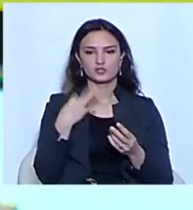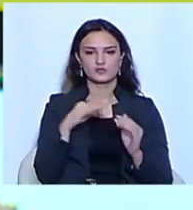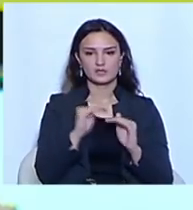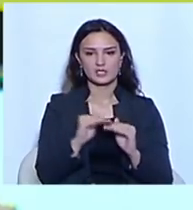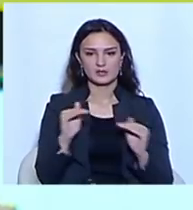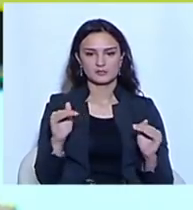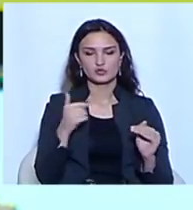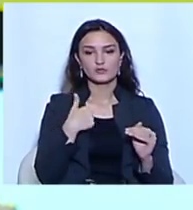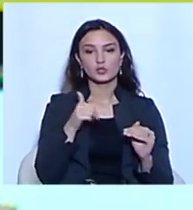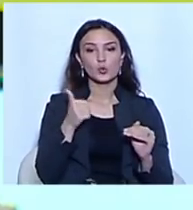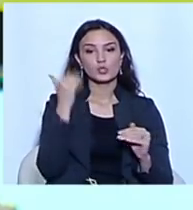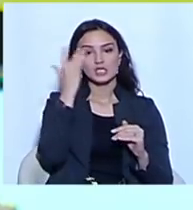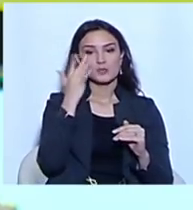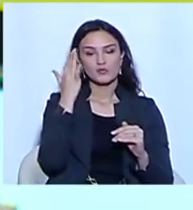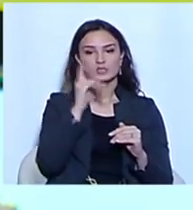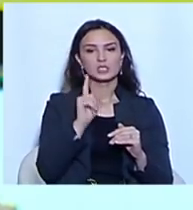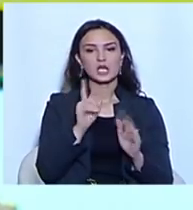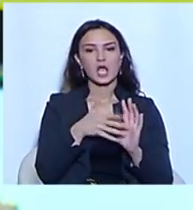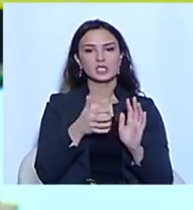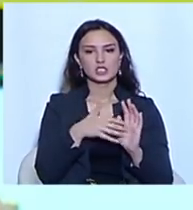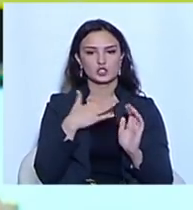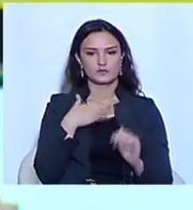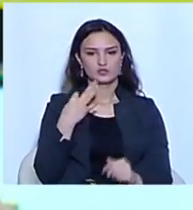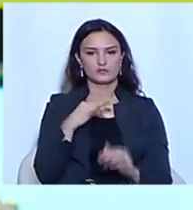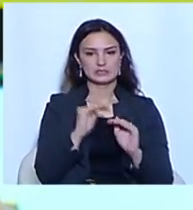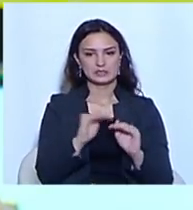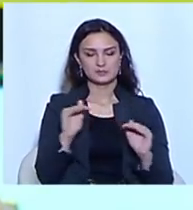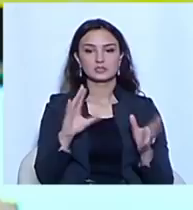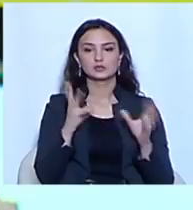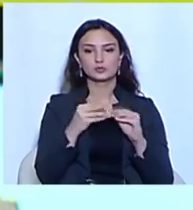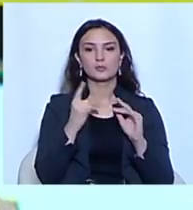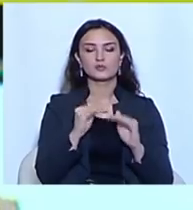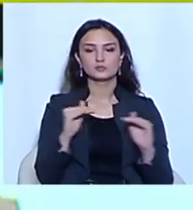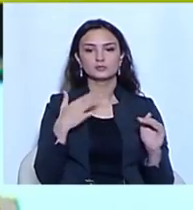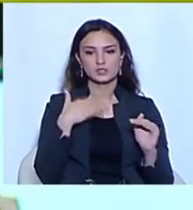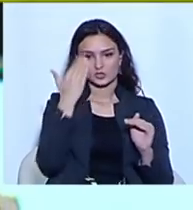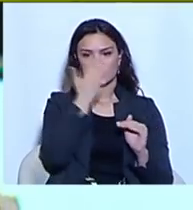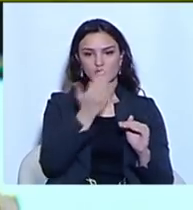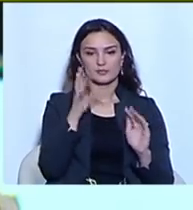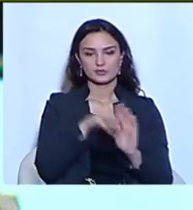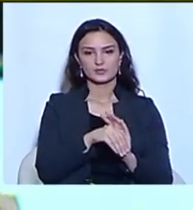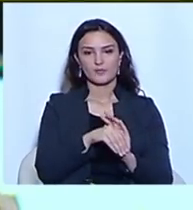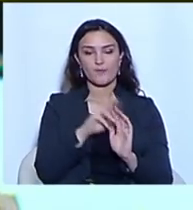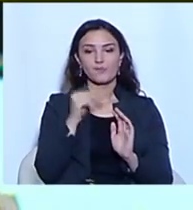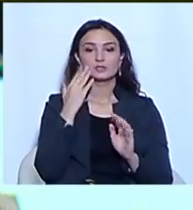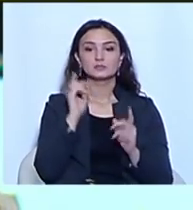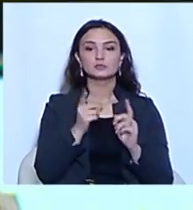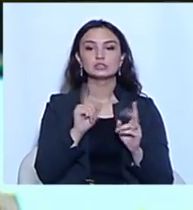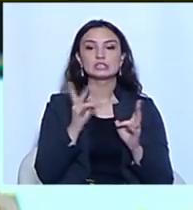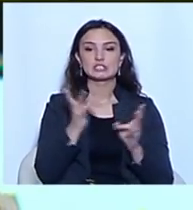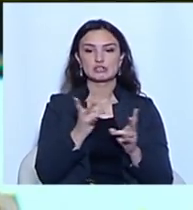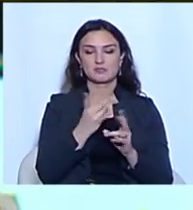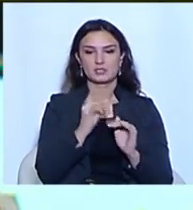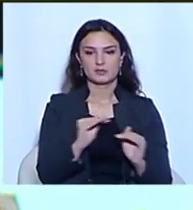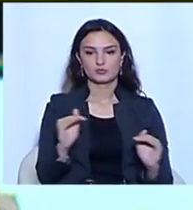შვილებს? ჩვენ როგორ წარმოგვიდგენია რა აკლიათ ჩვენ შვილებს? ზოგადად ბავშვებს ჩვენ საზოგადოებაში და სინამდვილეში რა